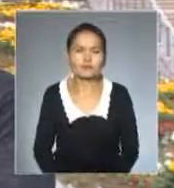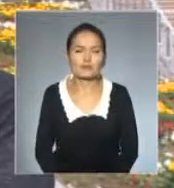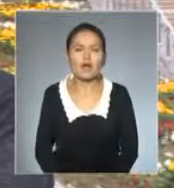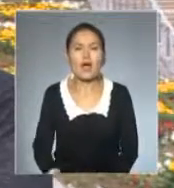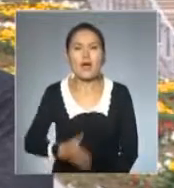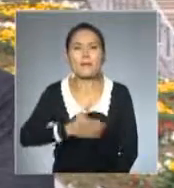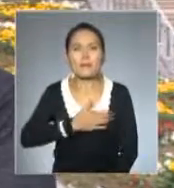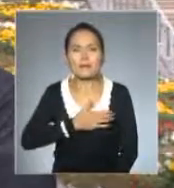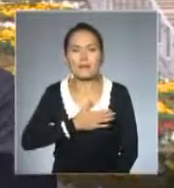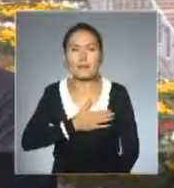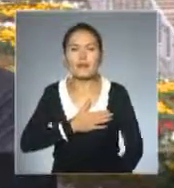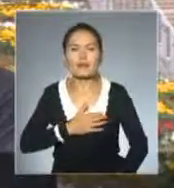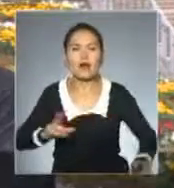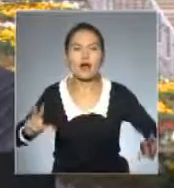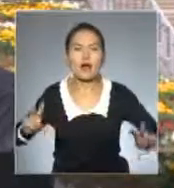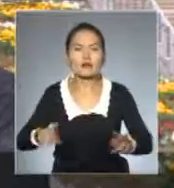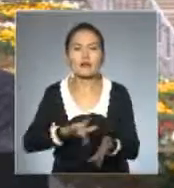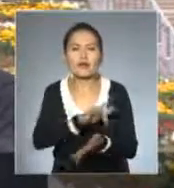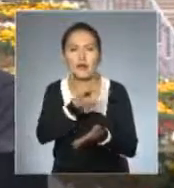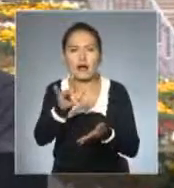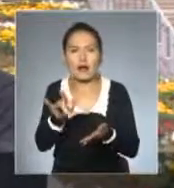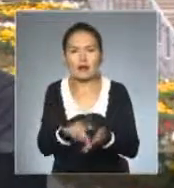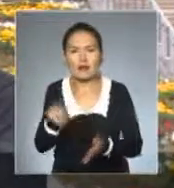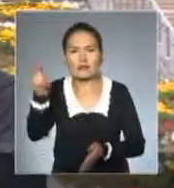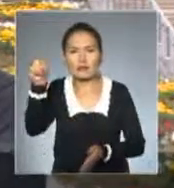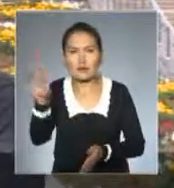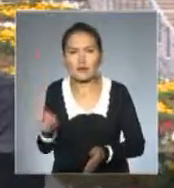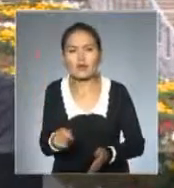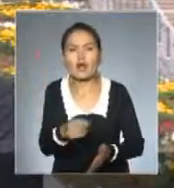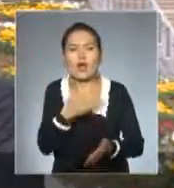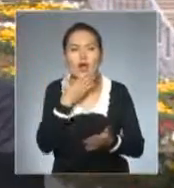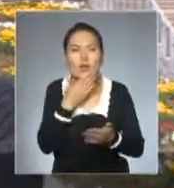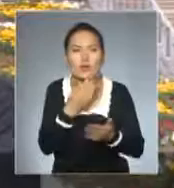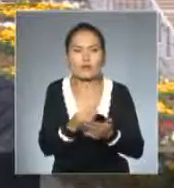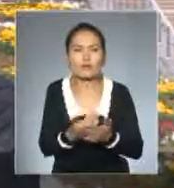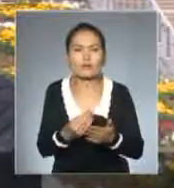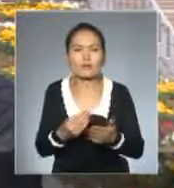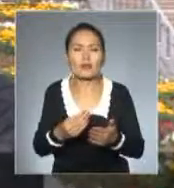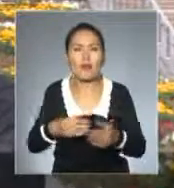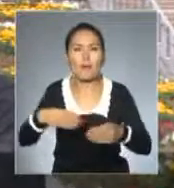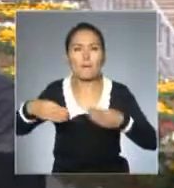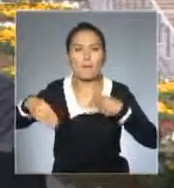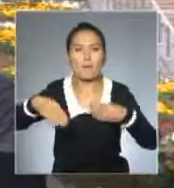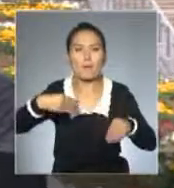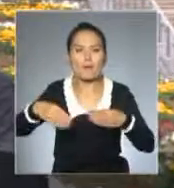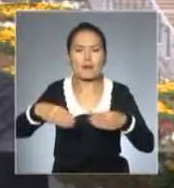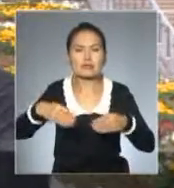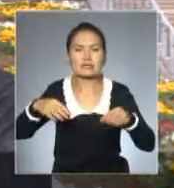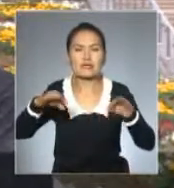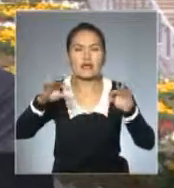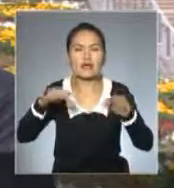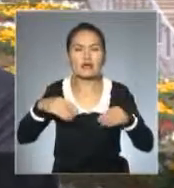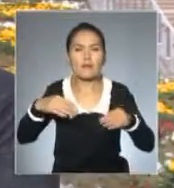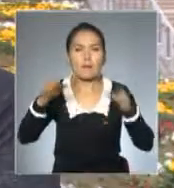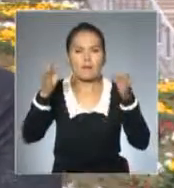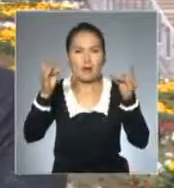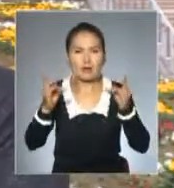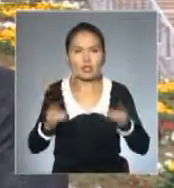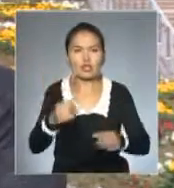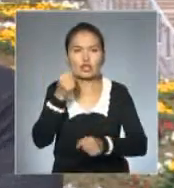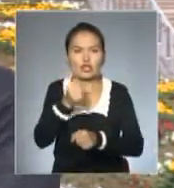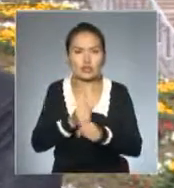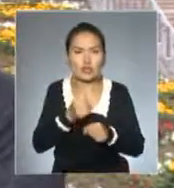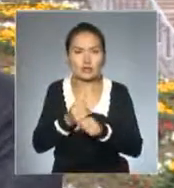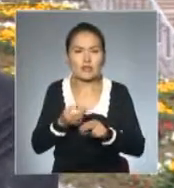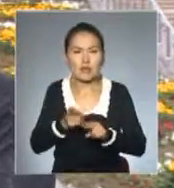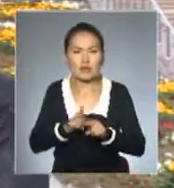Мен Астана Арт Фест фестиваліне өзімнің салафанна жасалған көркем суреттерімді алып келдім. Бұл материалдан қазақ халқының мұрағаттық